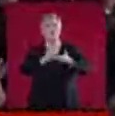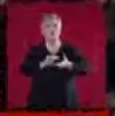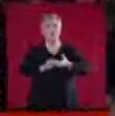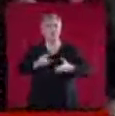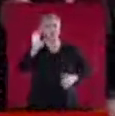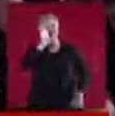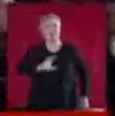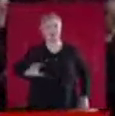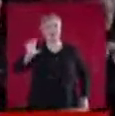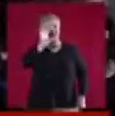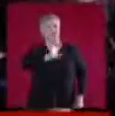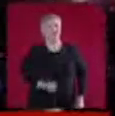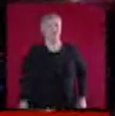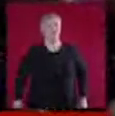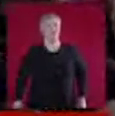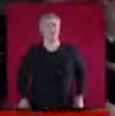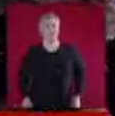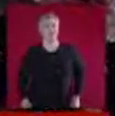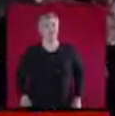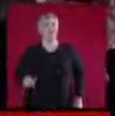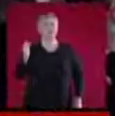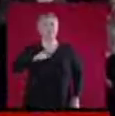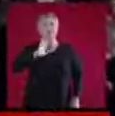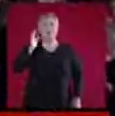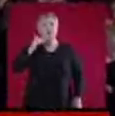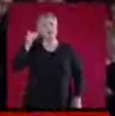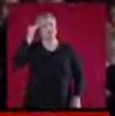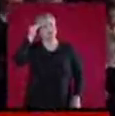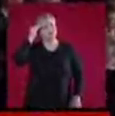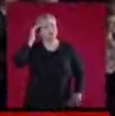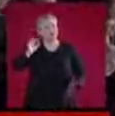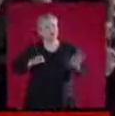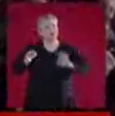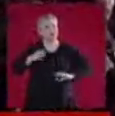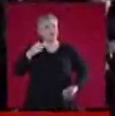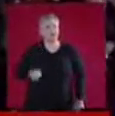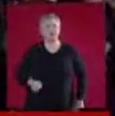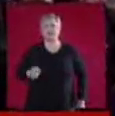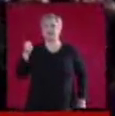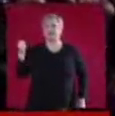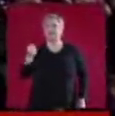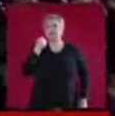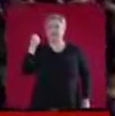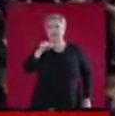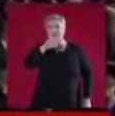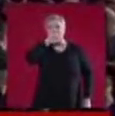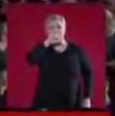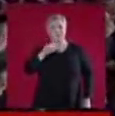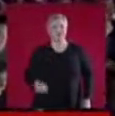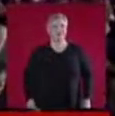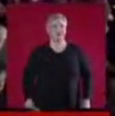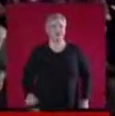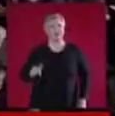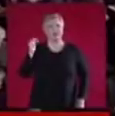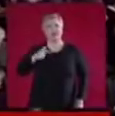τον δέμος που θα χαλάσουν τα σχέδια της δεξιάς και της ακροδεξιάς που επιθυμούν μάλιστα εκεί να